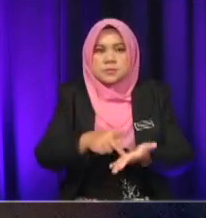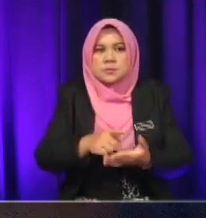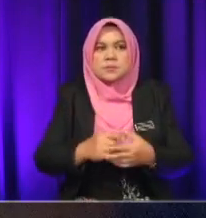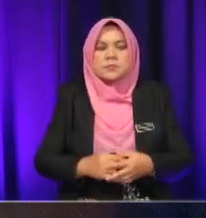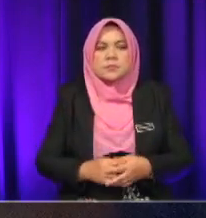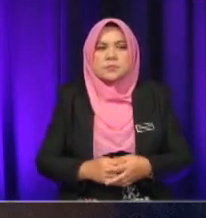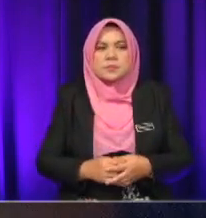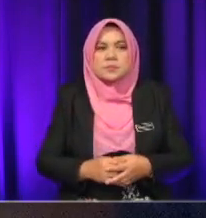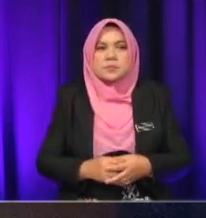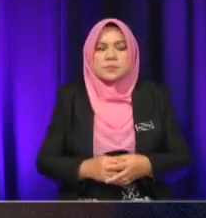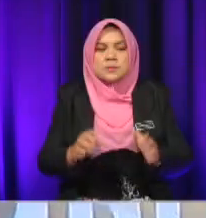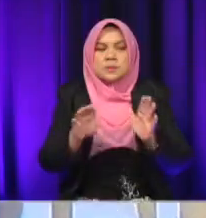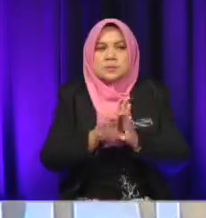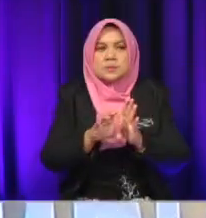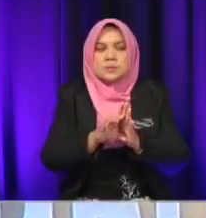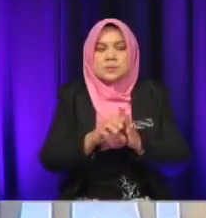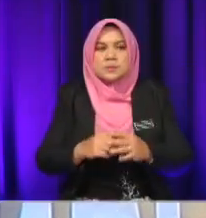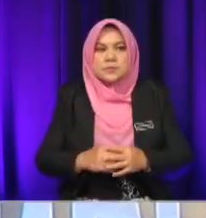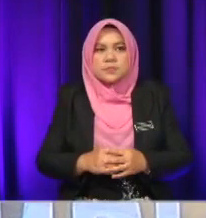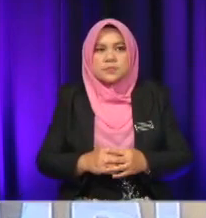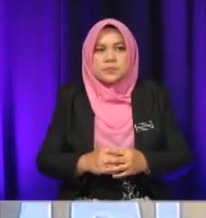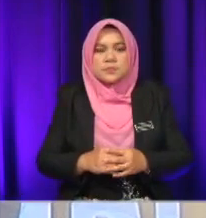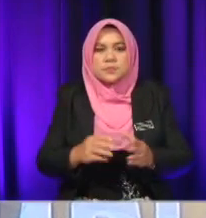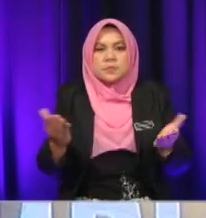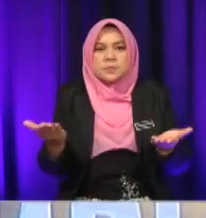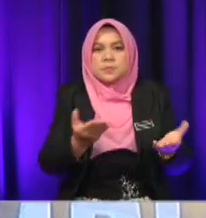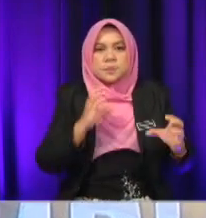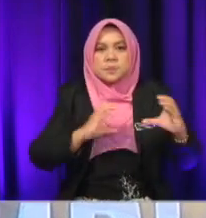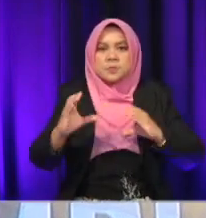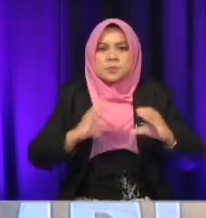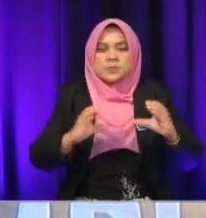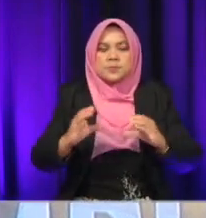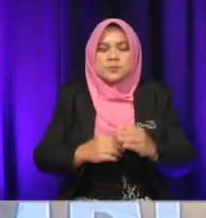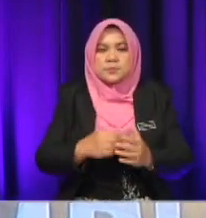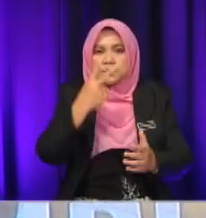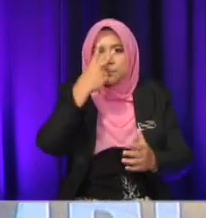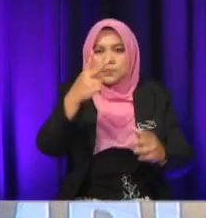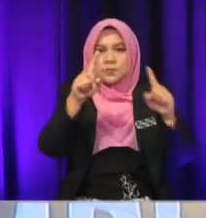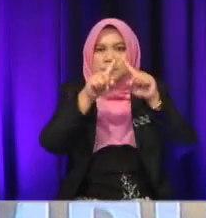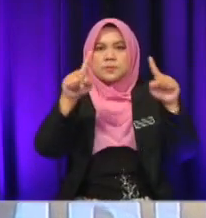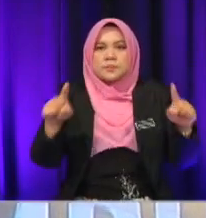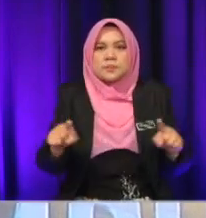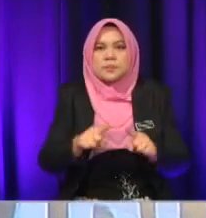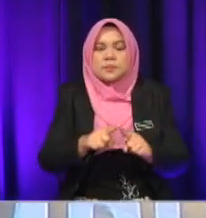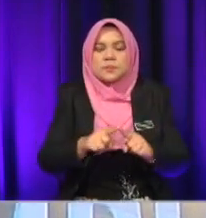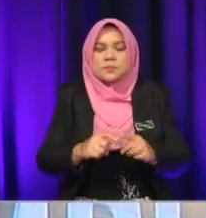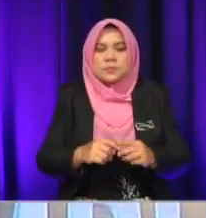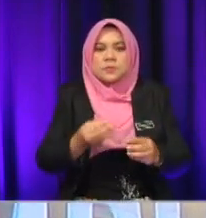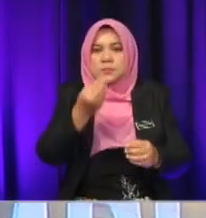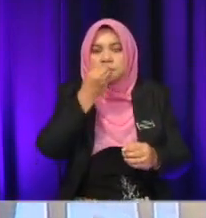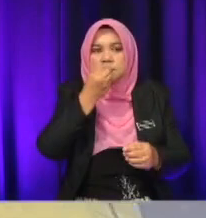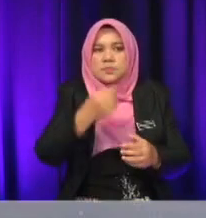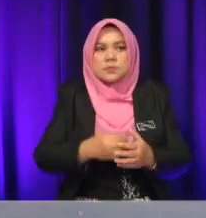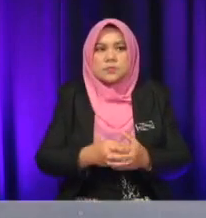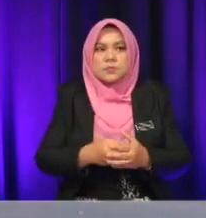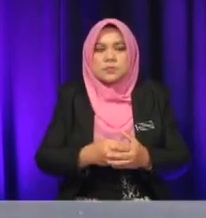Cikgu kalau contoh ni macam saya membawa kereta dan terlihat satu paparan mungkin mengenai makanan,